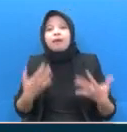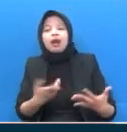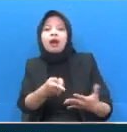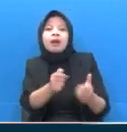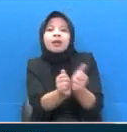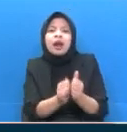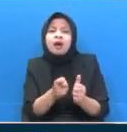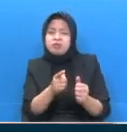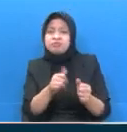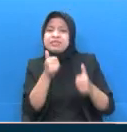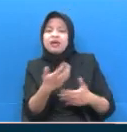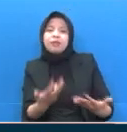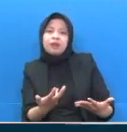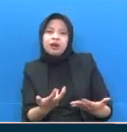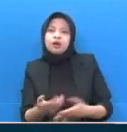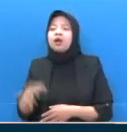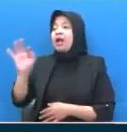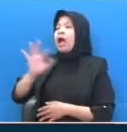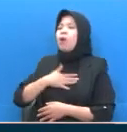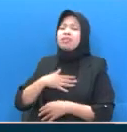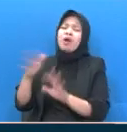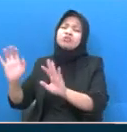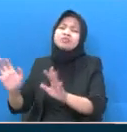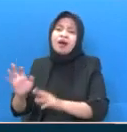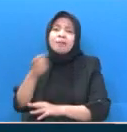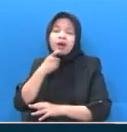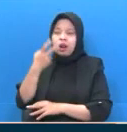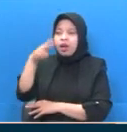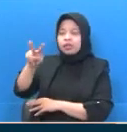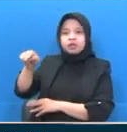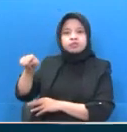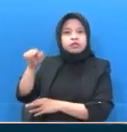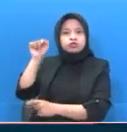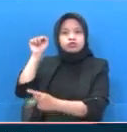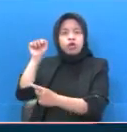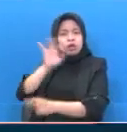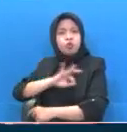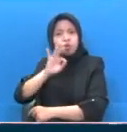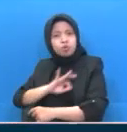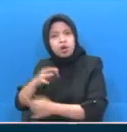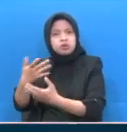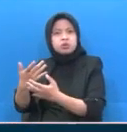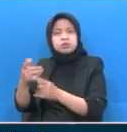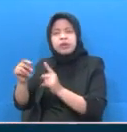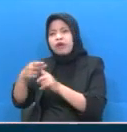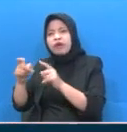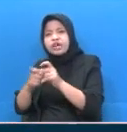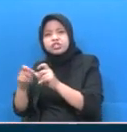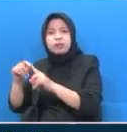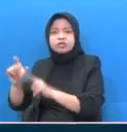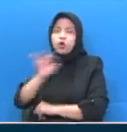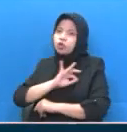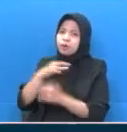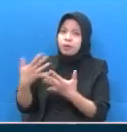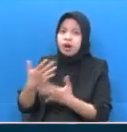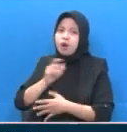pidana? Sehingga, jadi nggak perlu khawatir dulu ya, Prof. ya. Kalau misalnya kita lihat ini arahnya kayaknya menguntungkan terdakwa dari keterangan ART dan juga